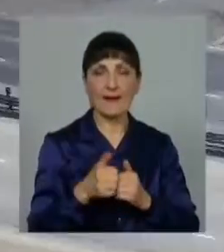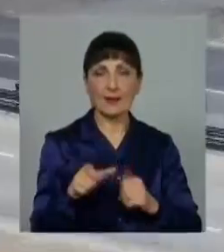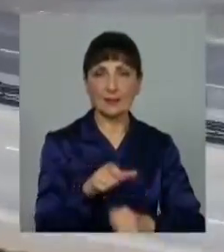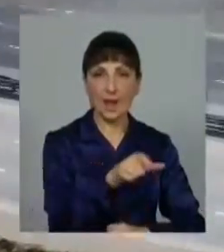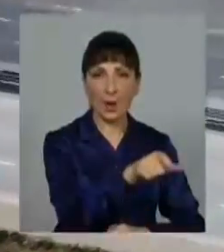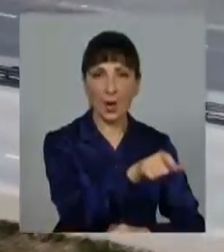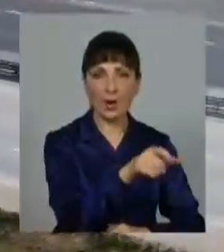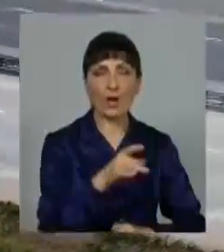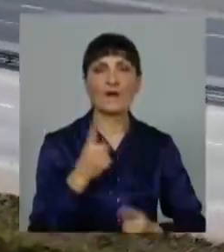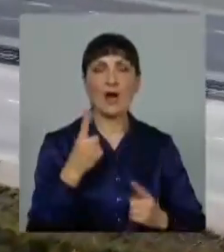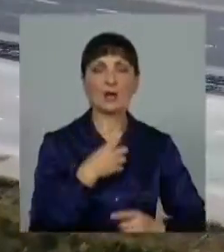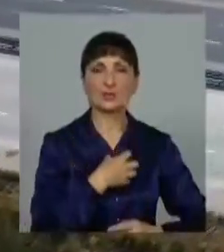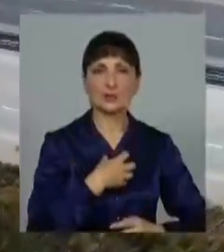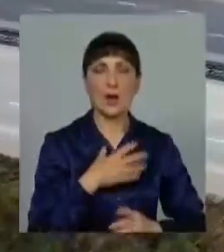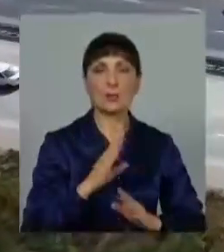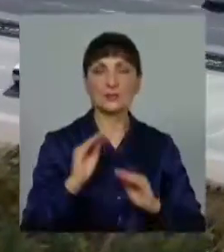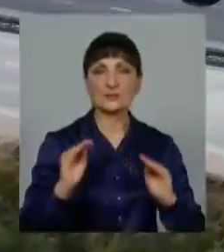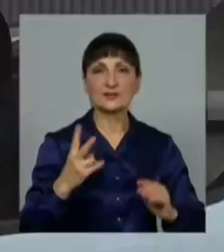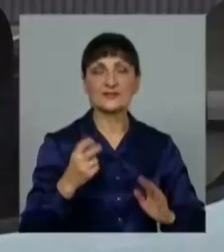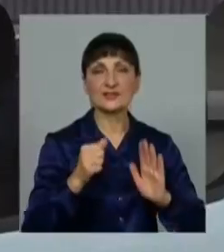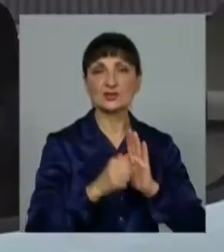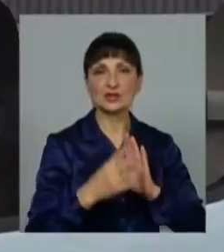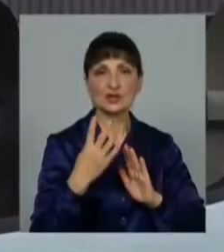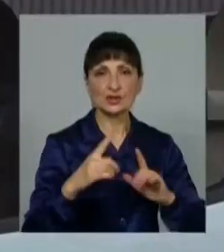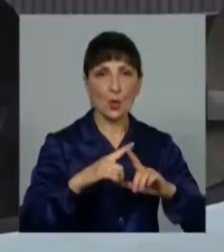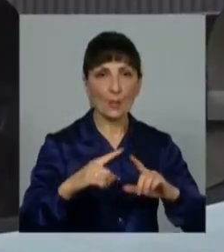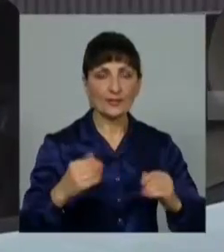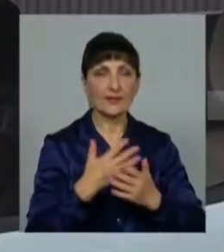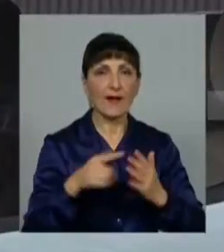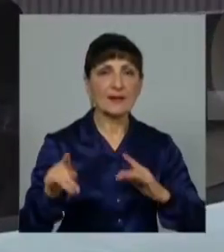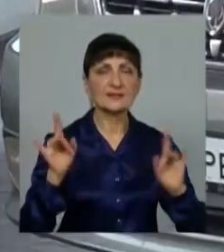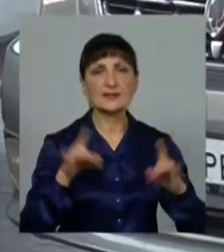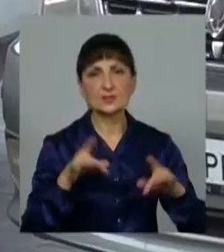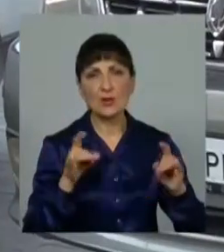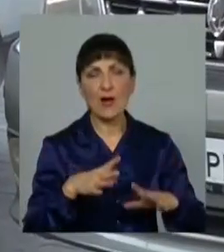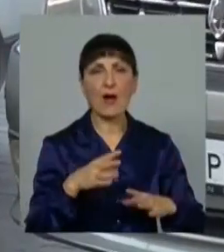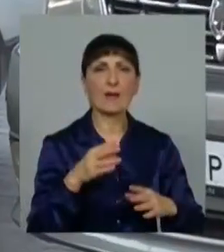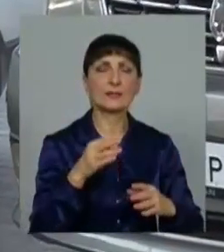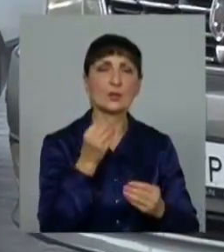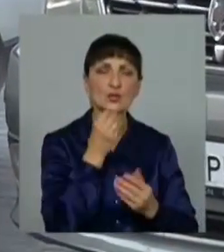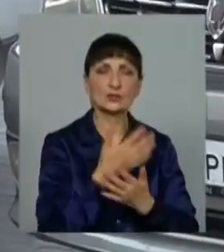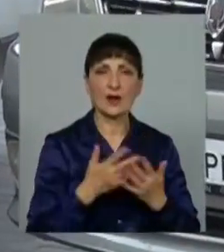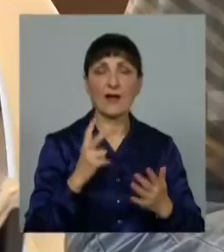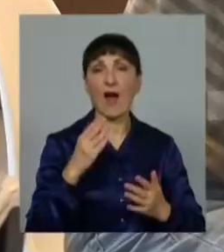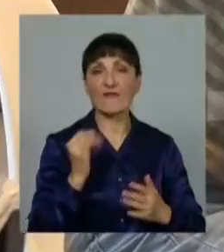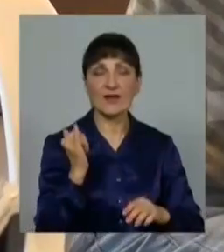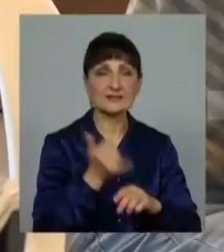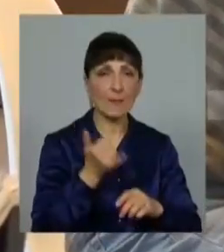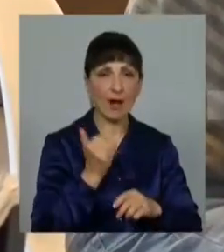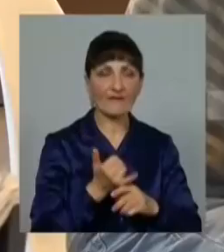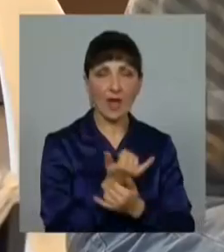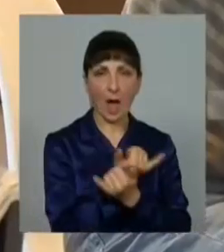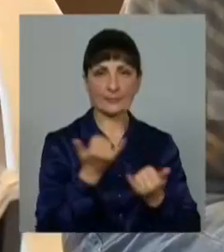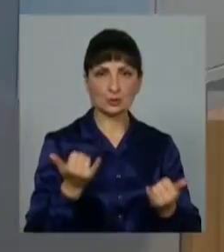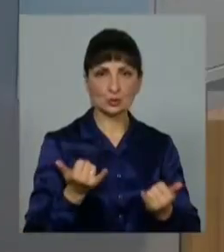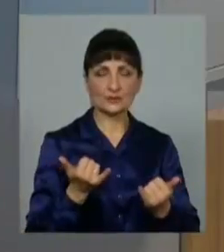дорог республиканского значения расположены 264 объекта придорожного сервиса. Многие из них – кафе и заправки с сервисным